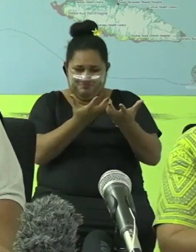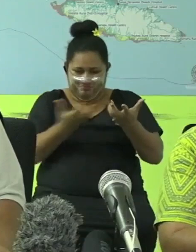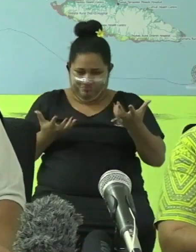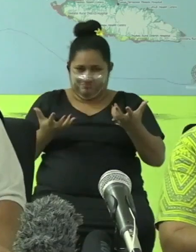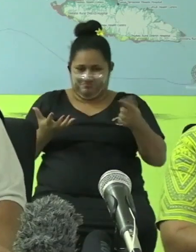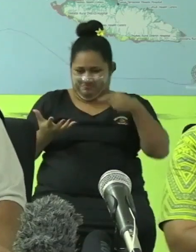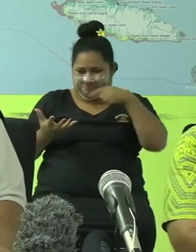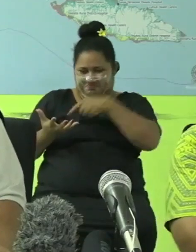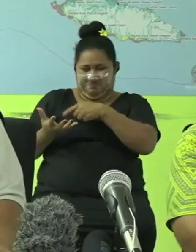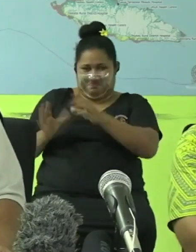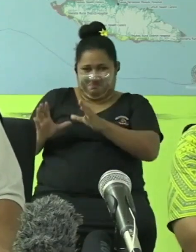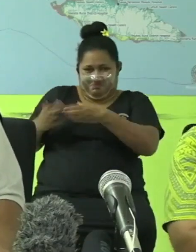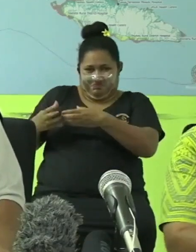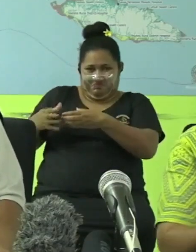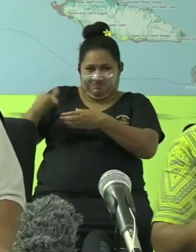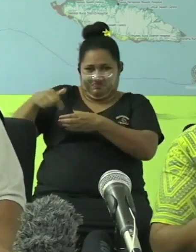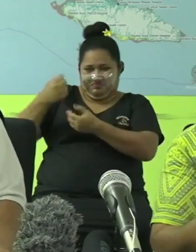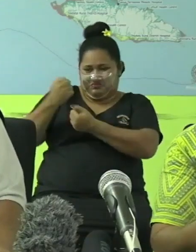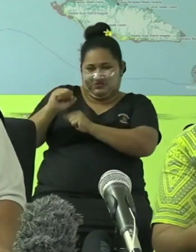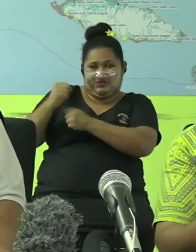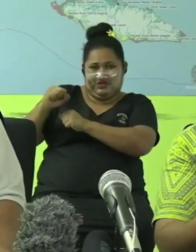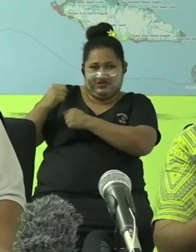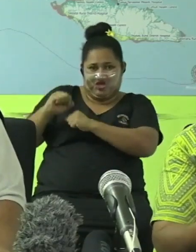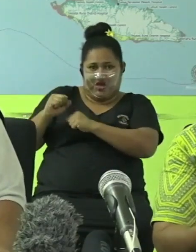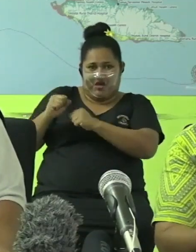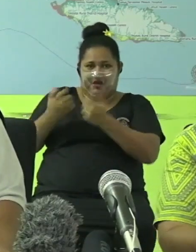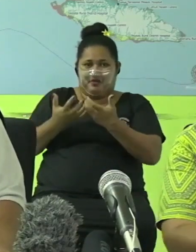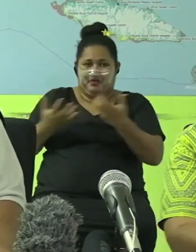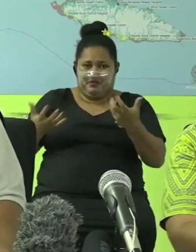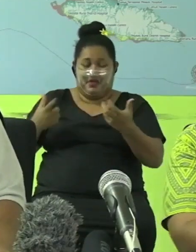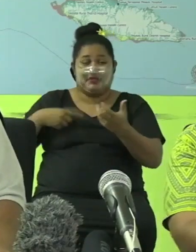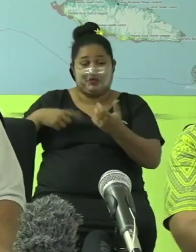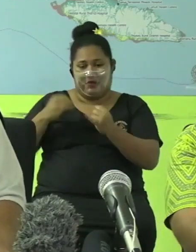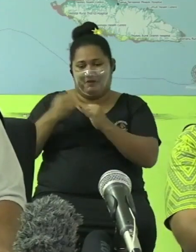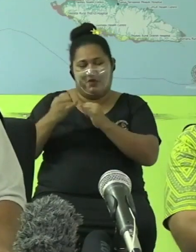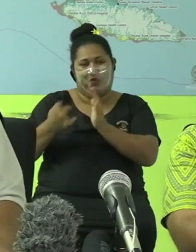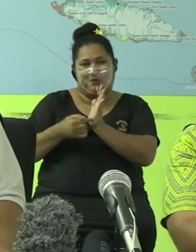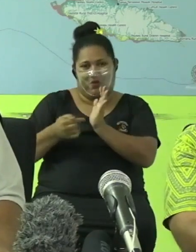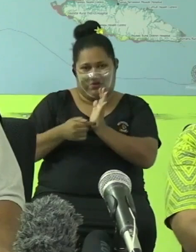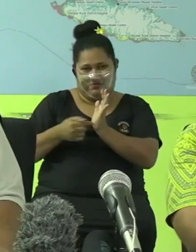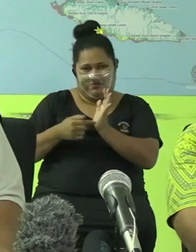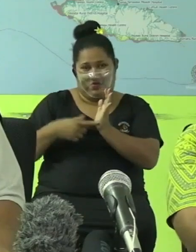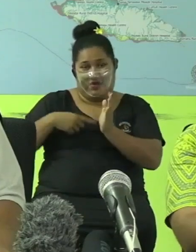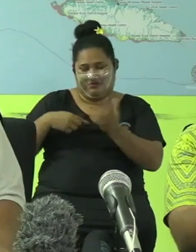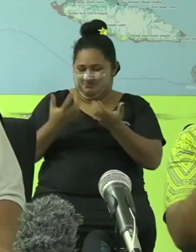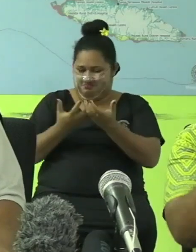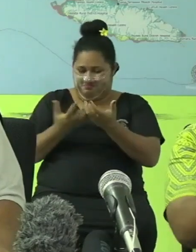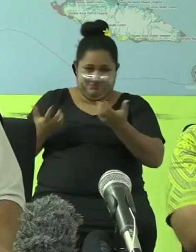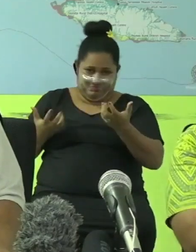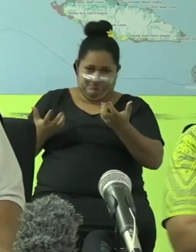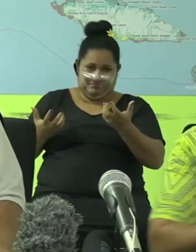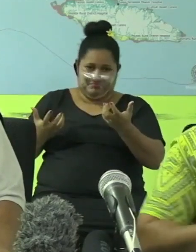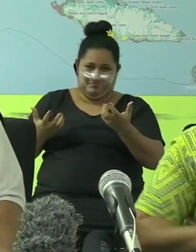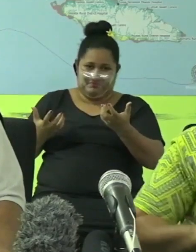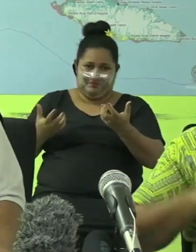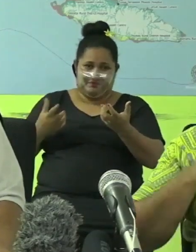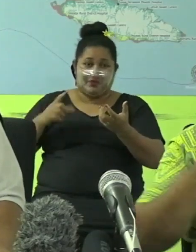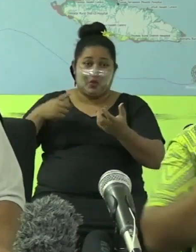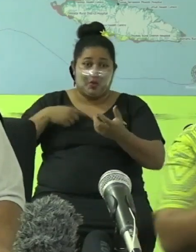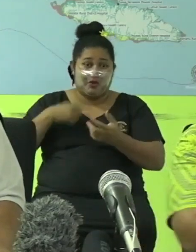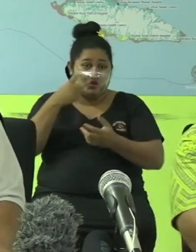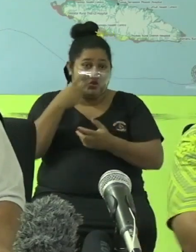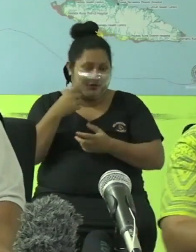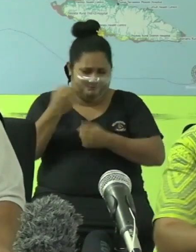o tono le isolation le tāua lana tātou quarantine o tau mawhaia ia